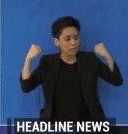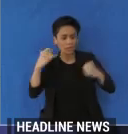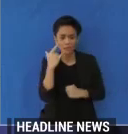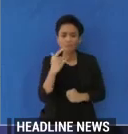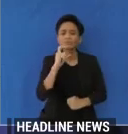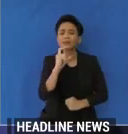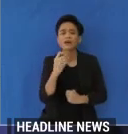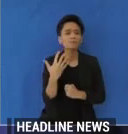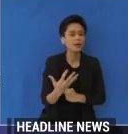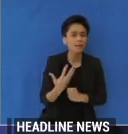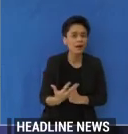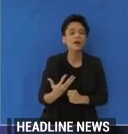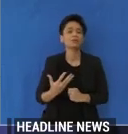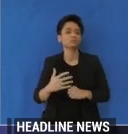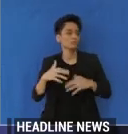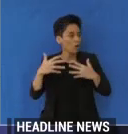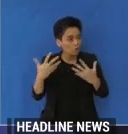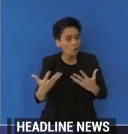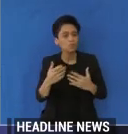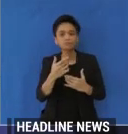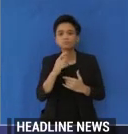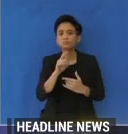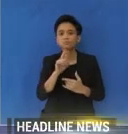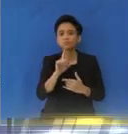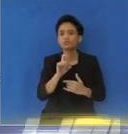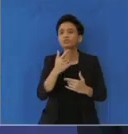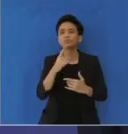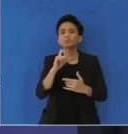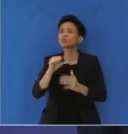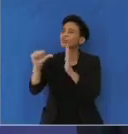bagaimana caranya mencari pertolongan untuk pemeriksaan lanjutan.